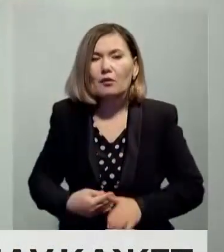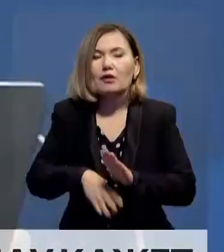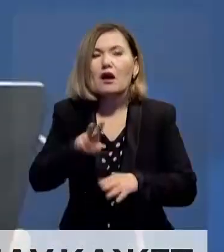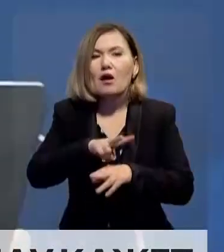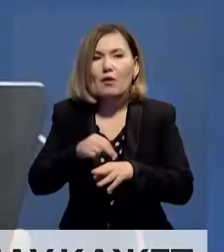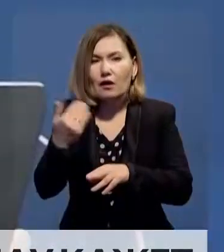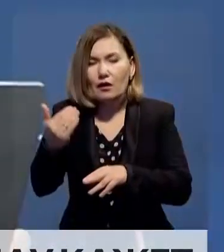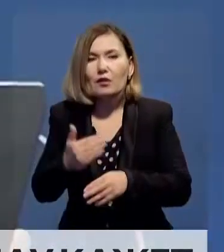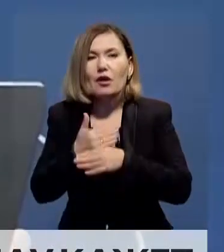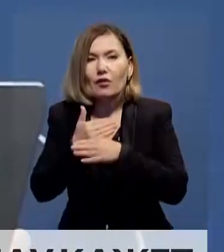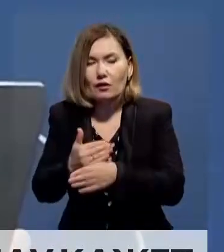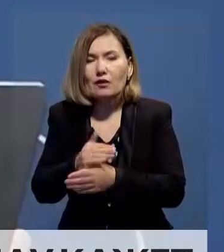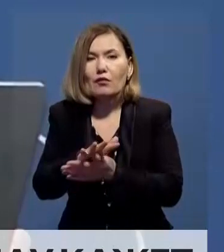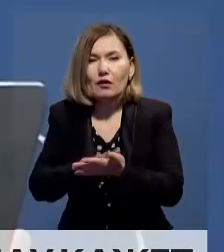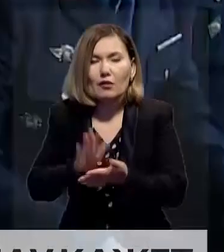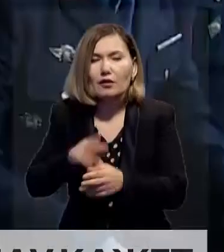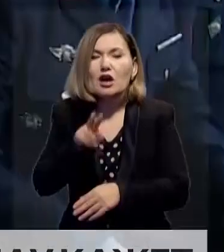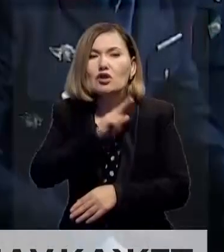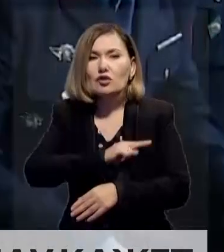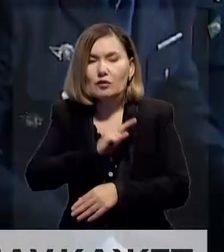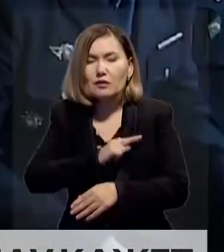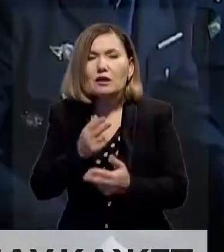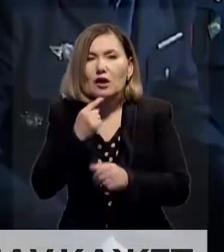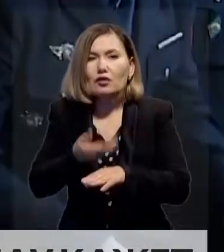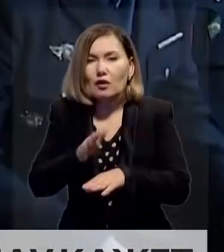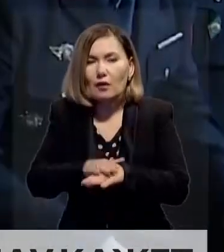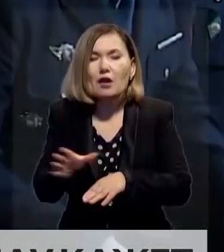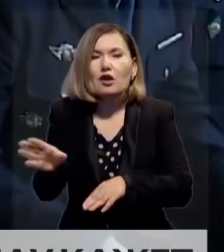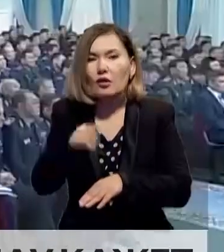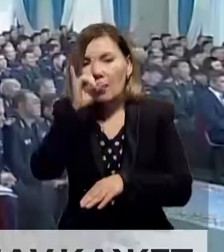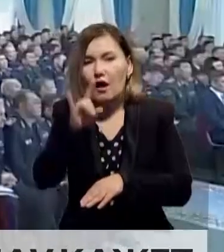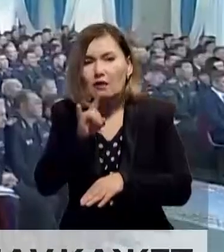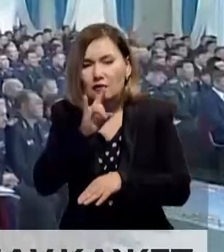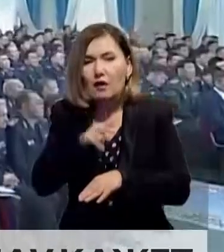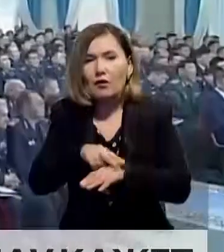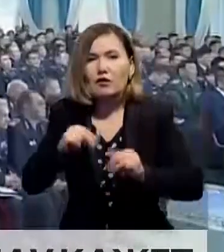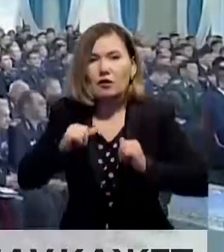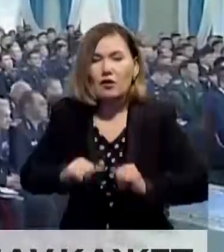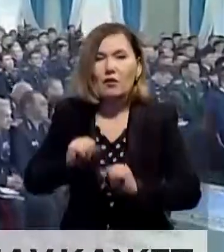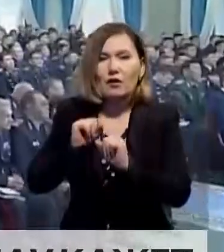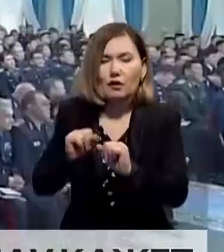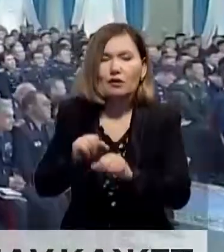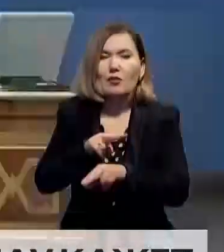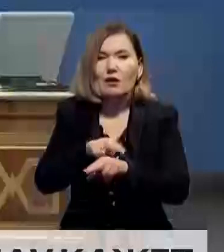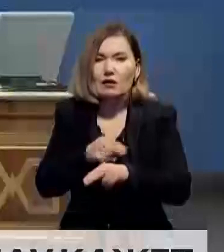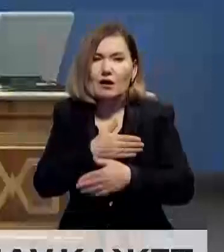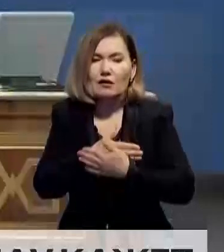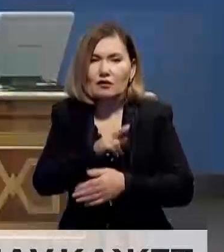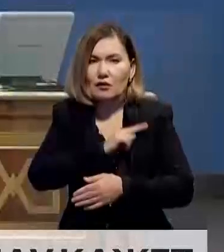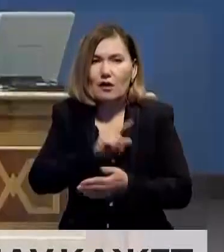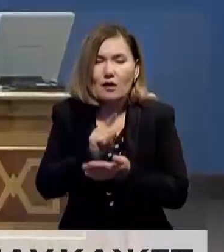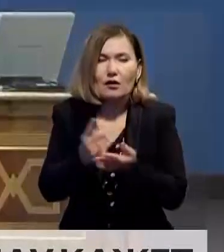органдарына қолдау көрсетіле береді деді. Жұмыс жеңіл емес. Тұтас елдің тыныштығын қорғау осы азаматтардың мойнында.